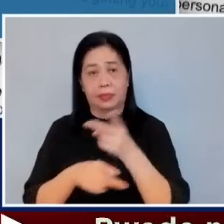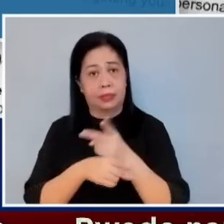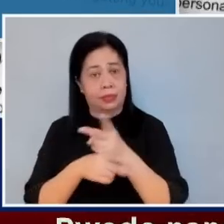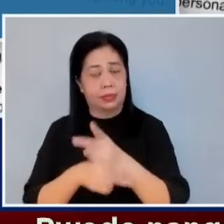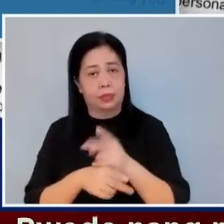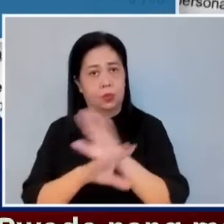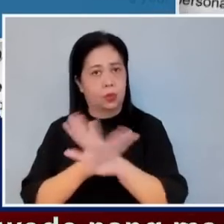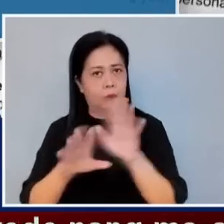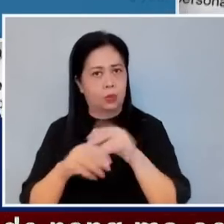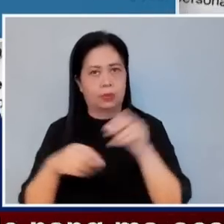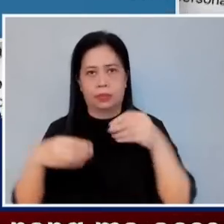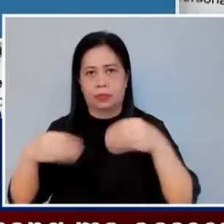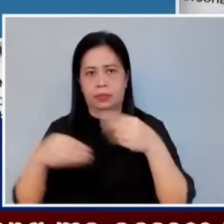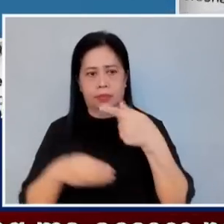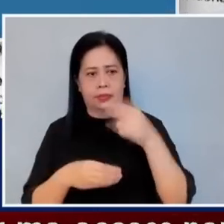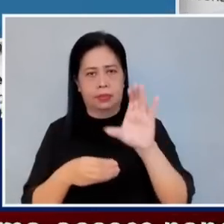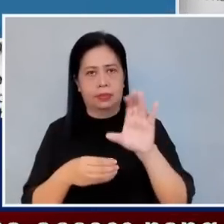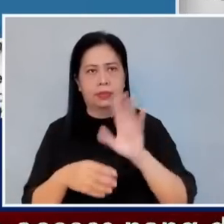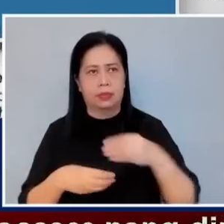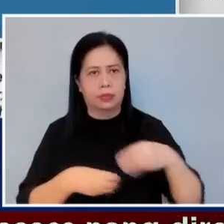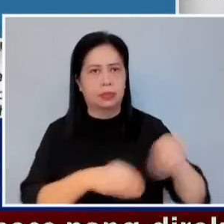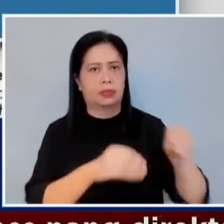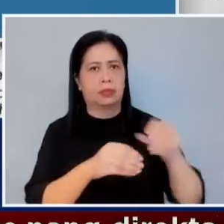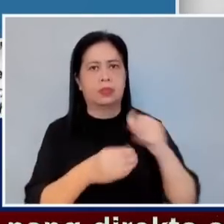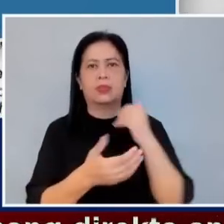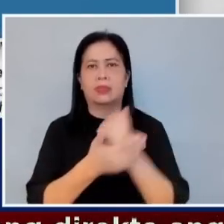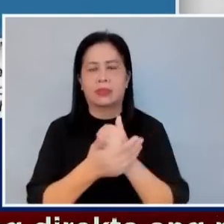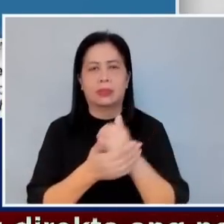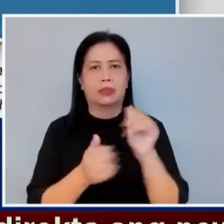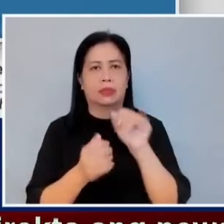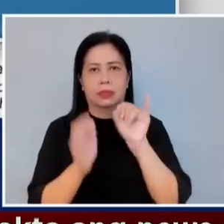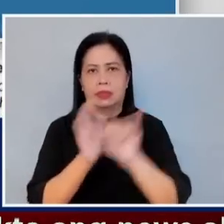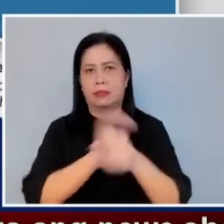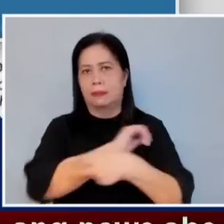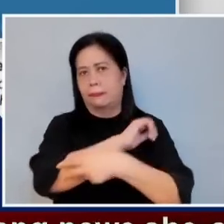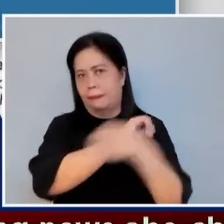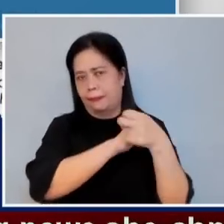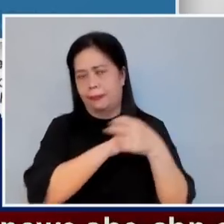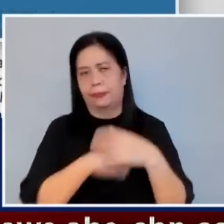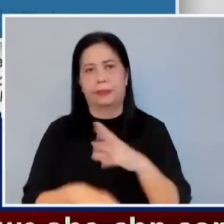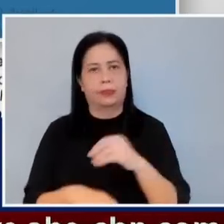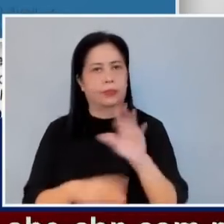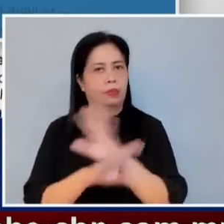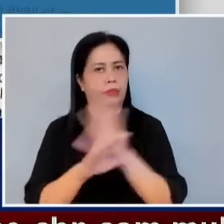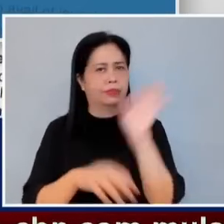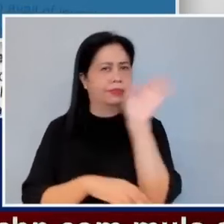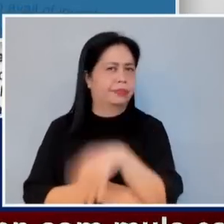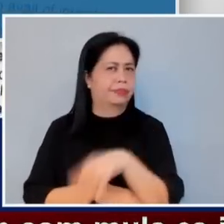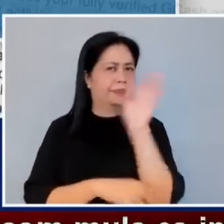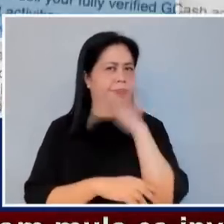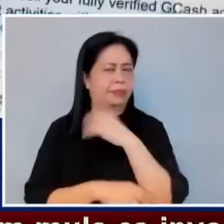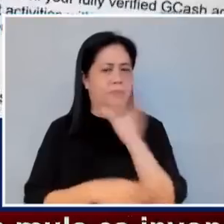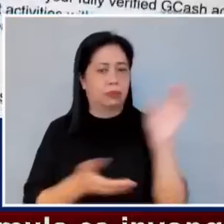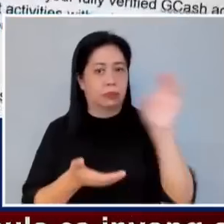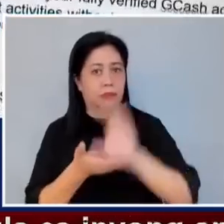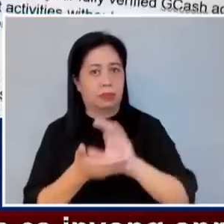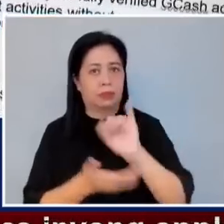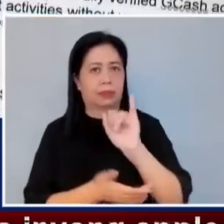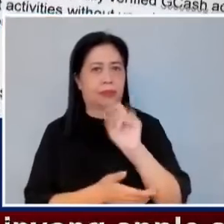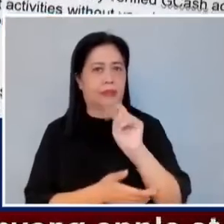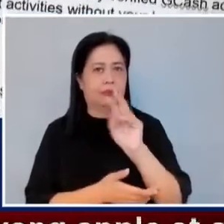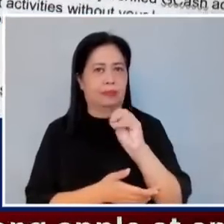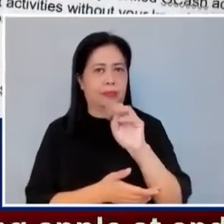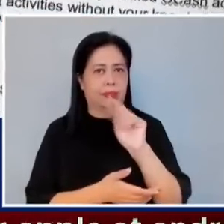huwag ibenta ang GCash account para maiwasan ang identity theft at huwag pansinin ang mga investment scams. Kapag